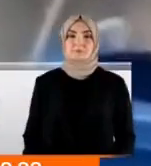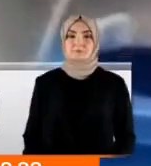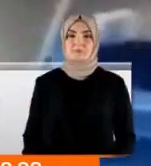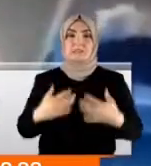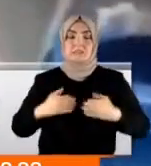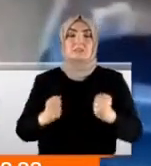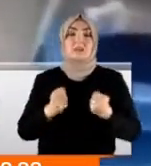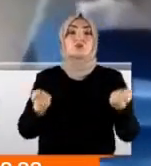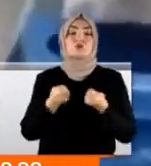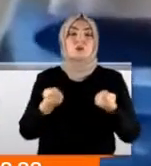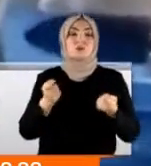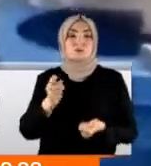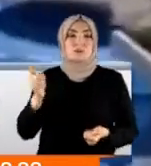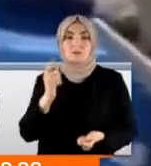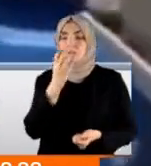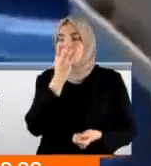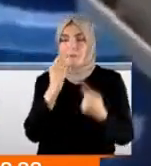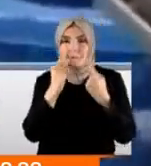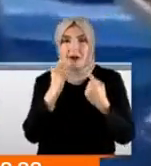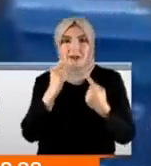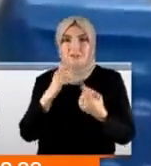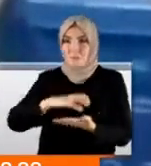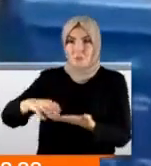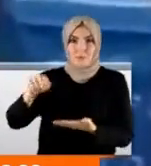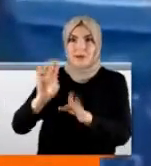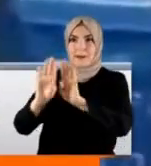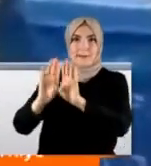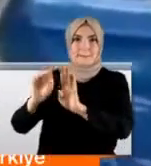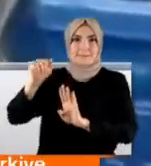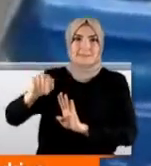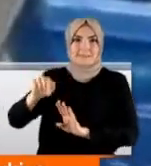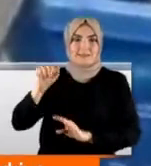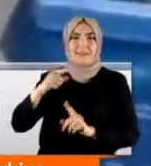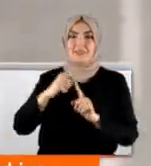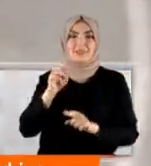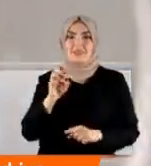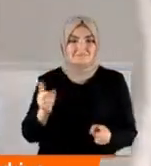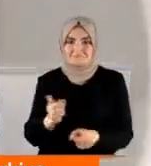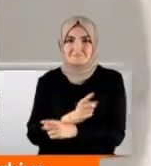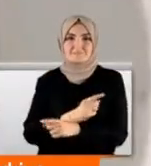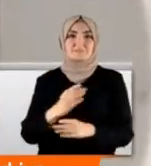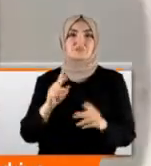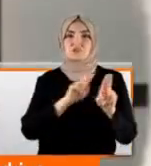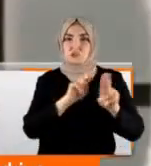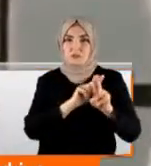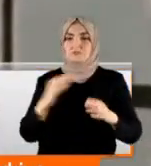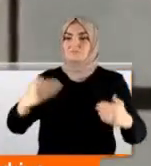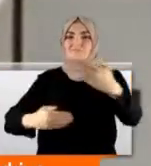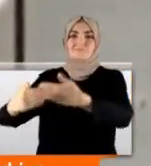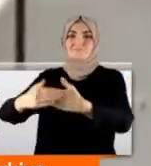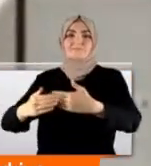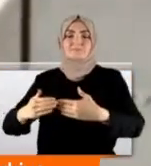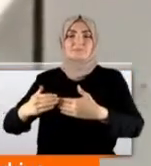Sağlık çalışanları yoğun bakım servisinin kapısına tıbbi cihazları yığarak canlarını korumaya çalıştı. Saldırganlara